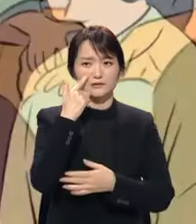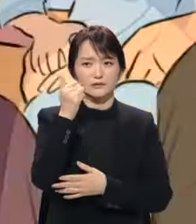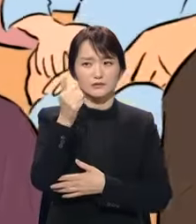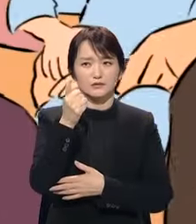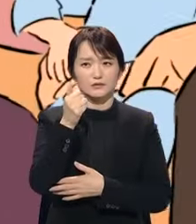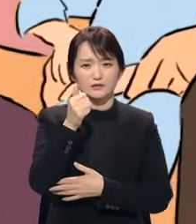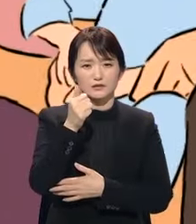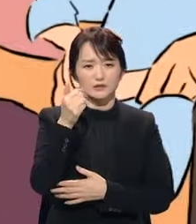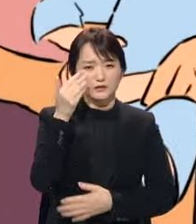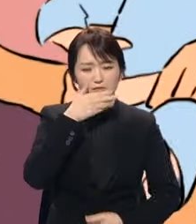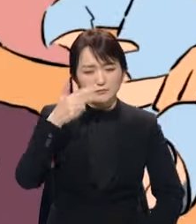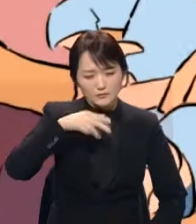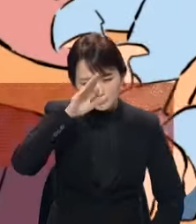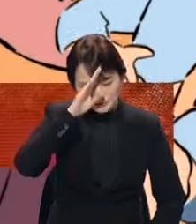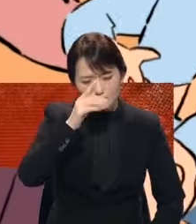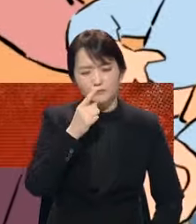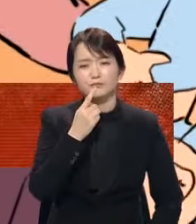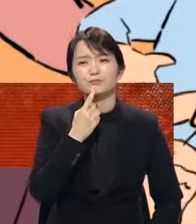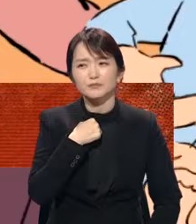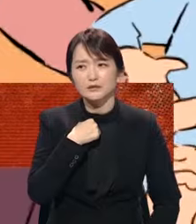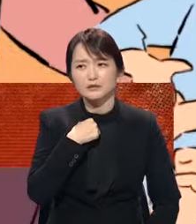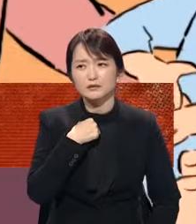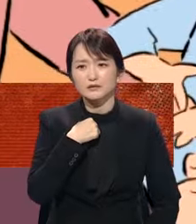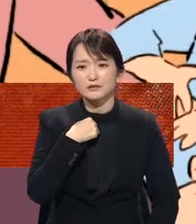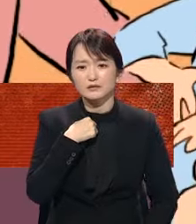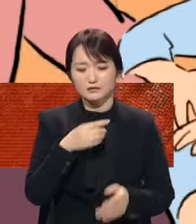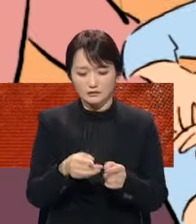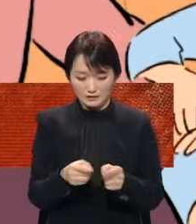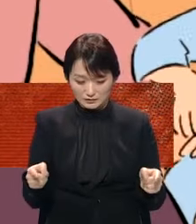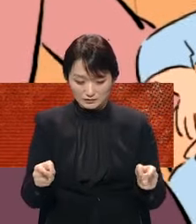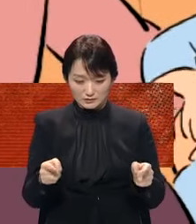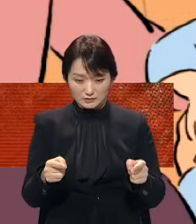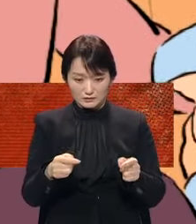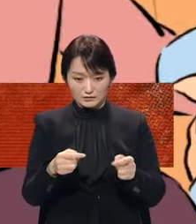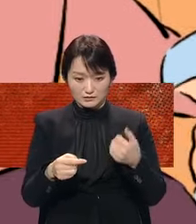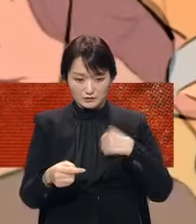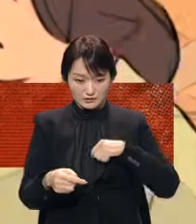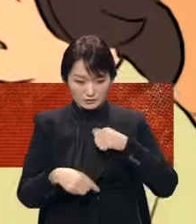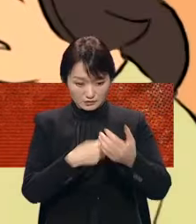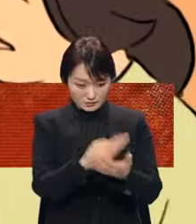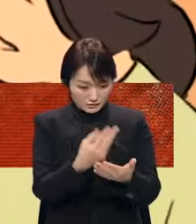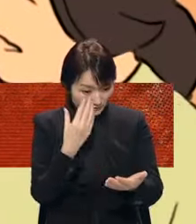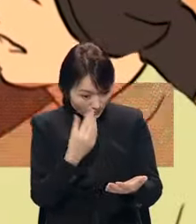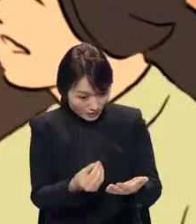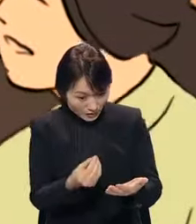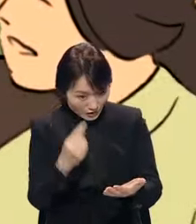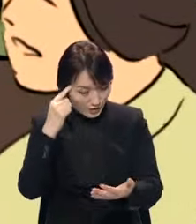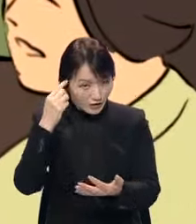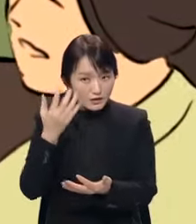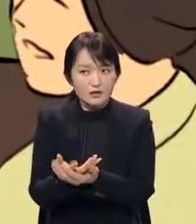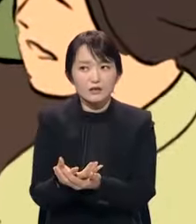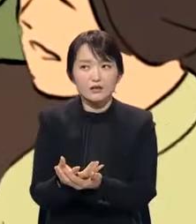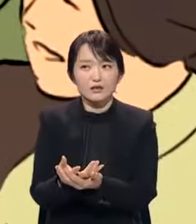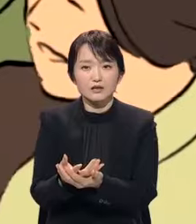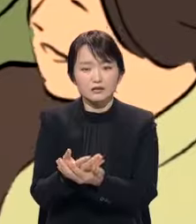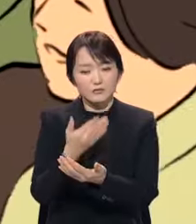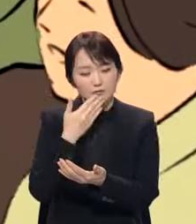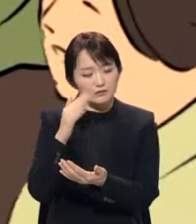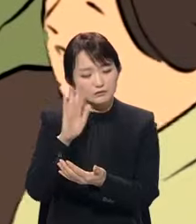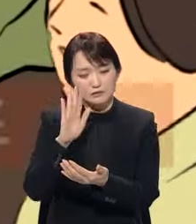앓고 있었는데 사건 당시에 1층에서 이 아들들 쓰러져 있는 모습을 직접 목격까지 했거든요. 그 충격으로 거의 식음을